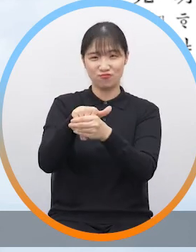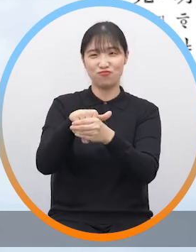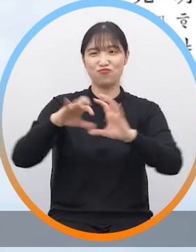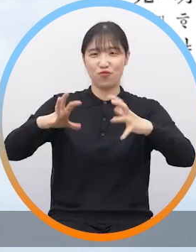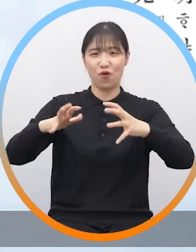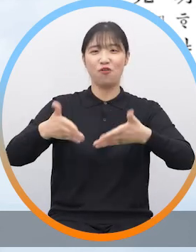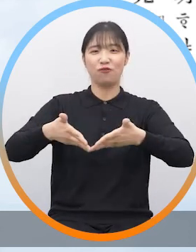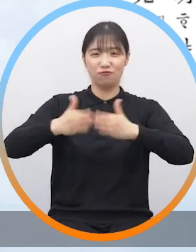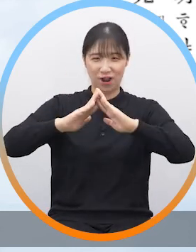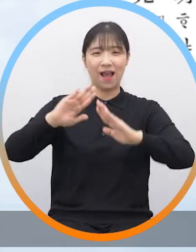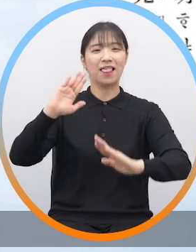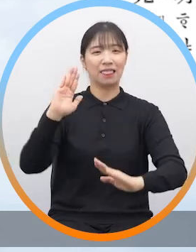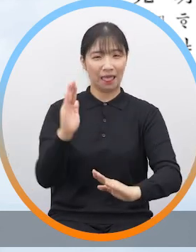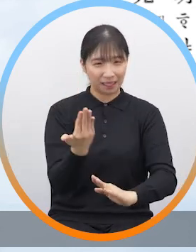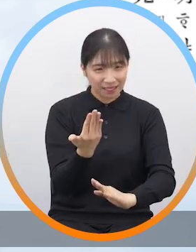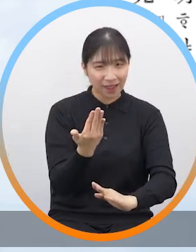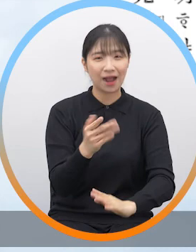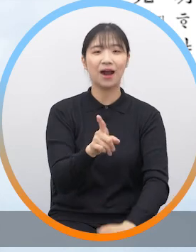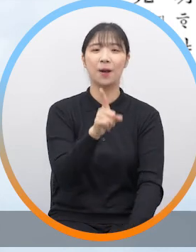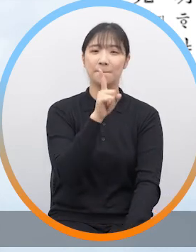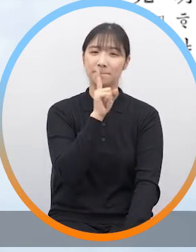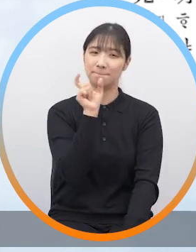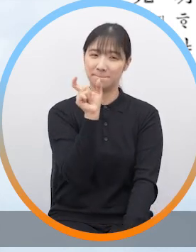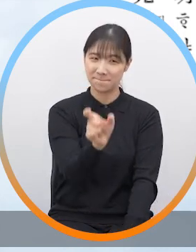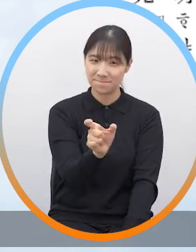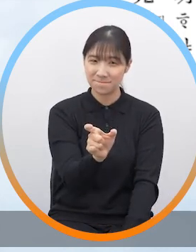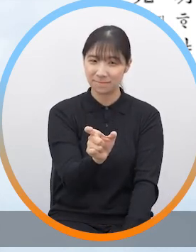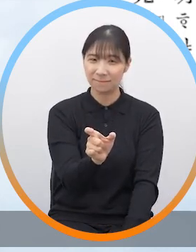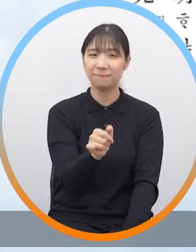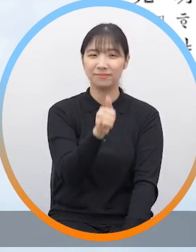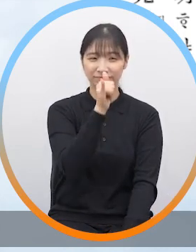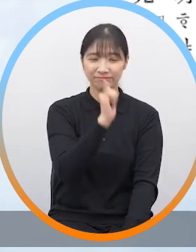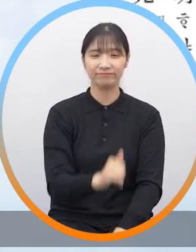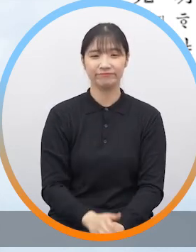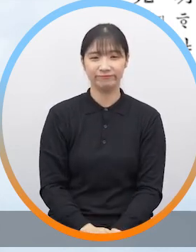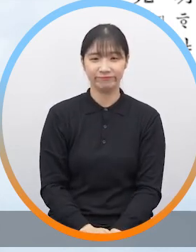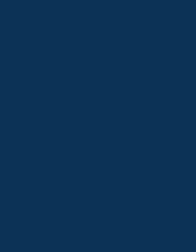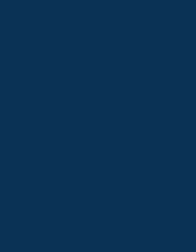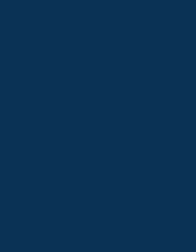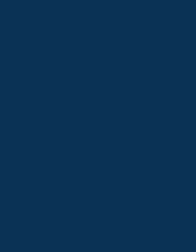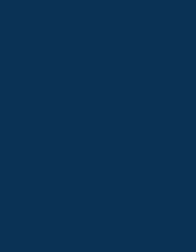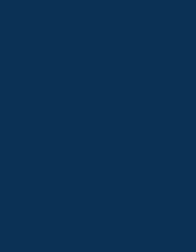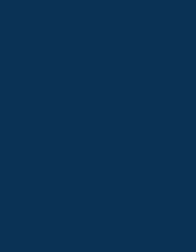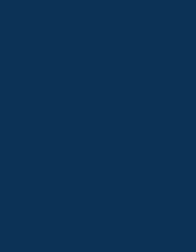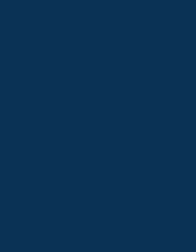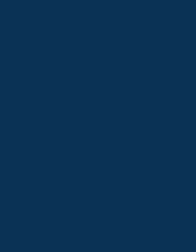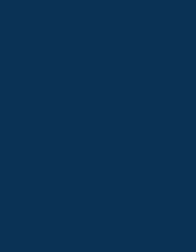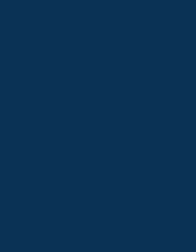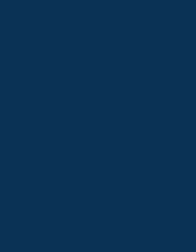됐다. 이렇게 교과서에서 쓰여지기도 하죠.